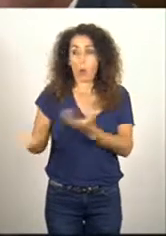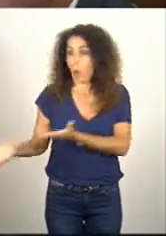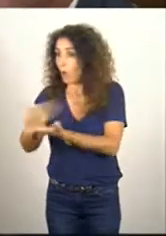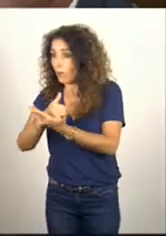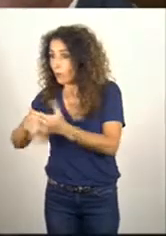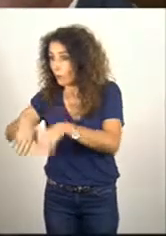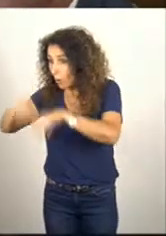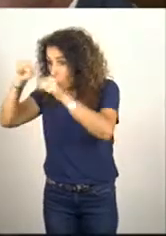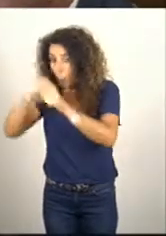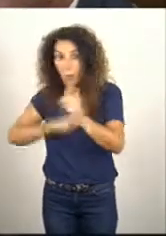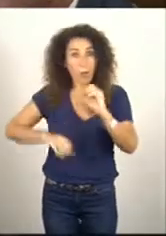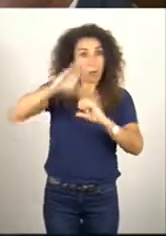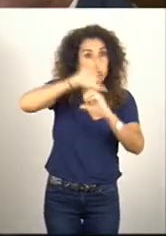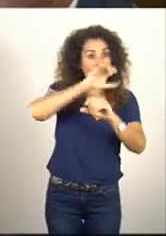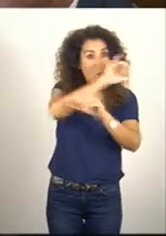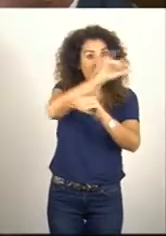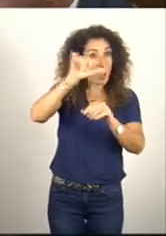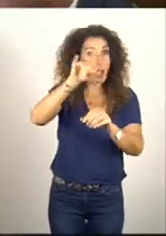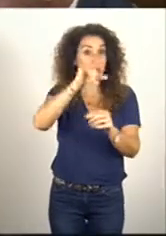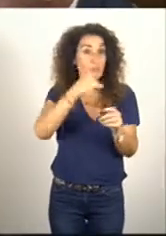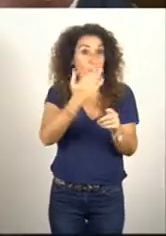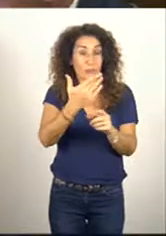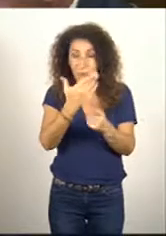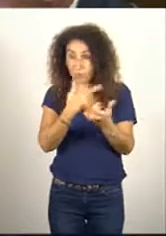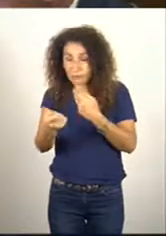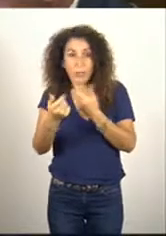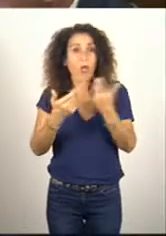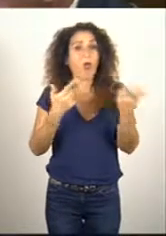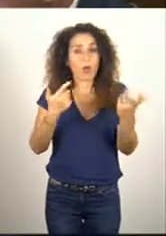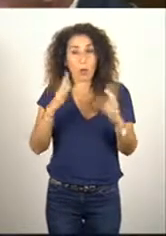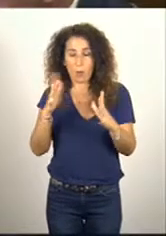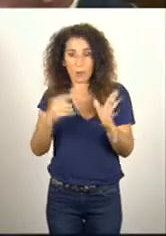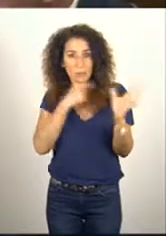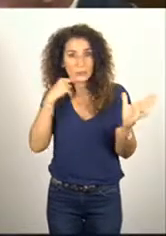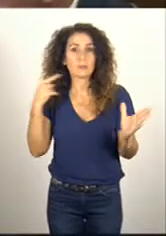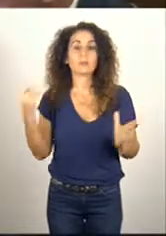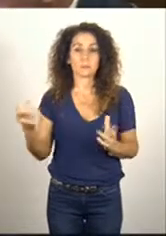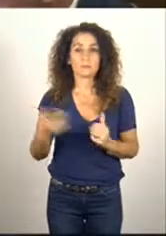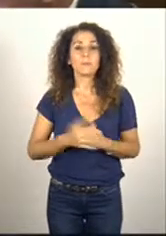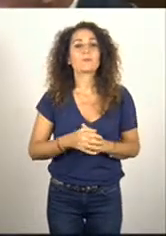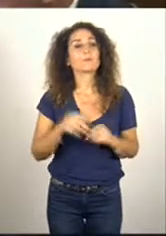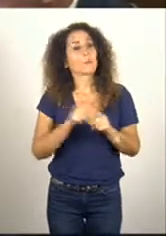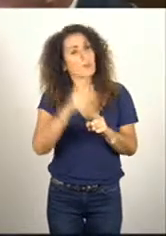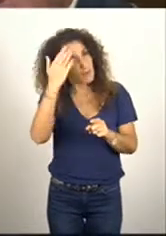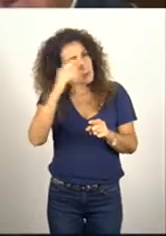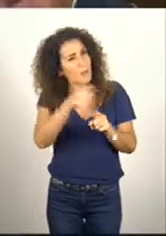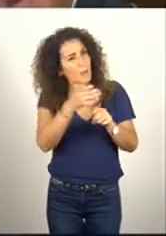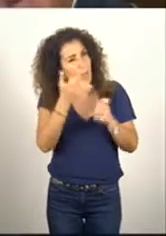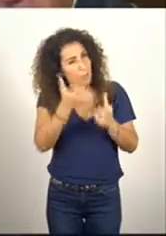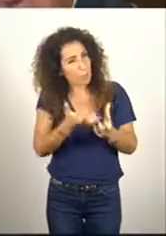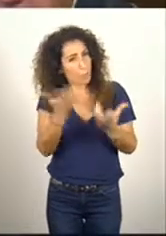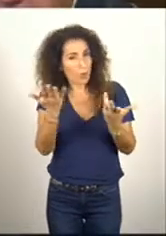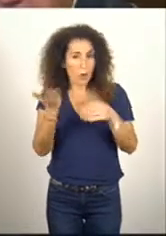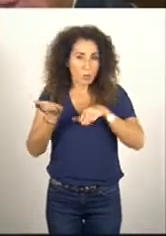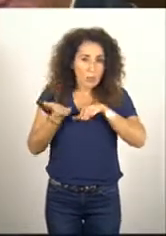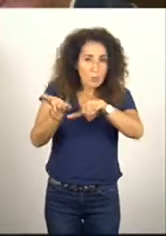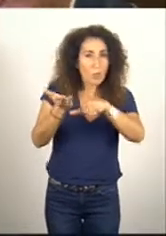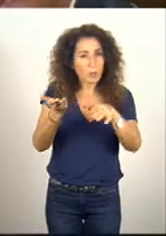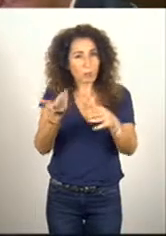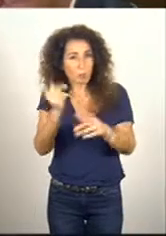l'emploi. Je sais d'ailleurs que vous vous êtes prononcé pour la mise en place d'un simulateur pour qu'enfin on puisse y voir un peu plus